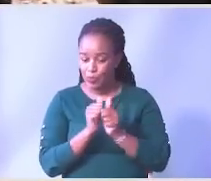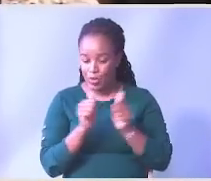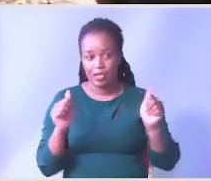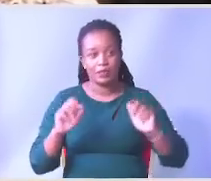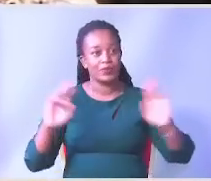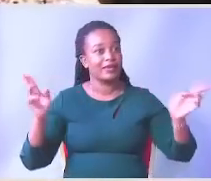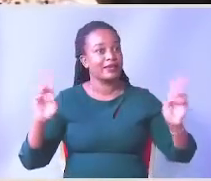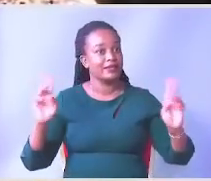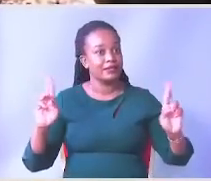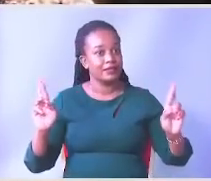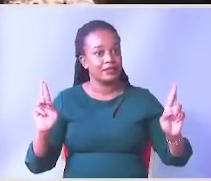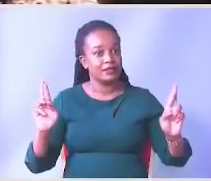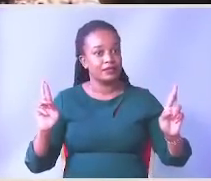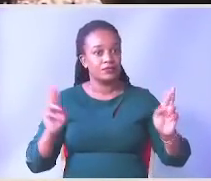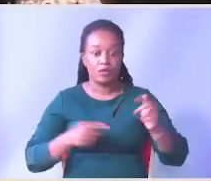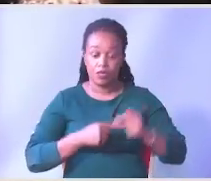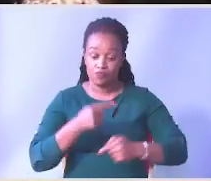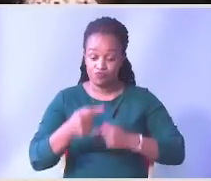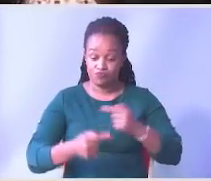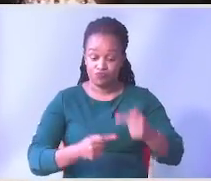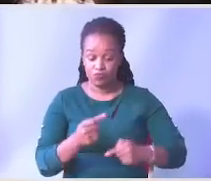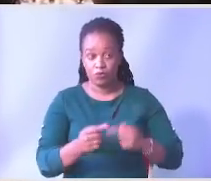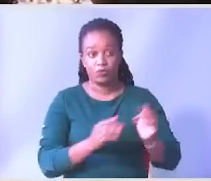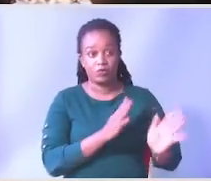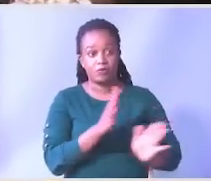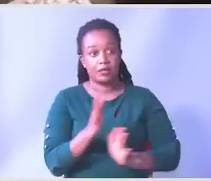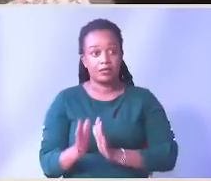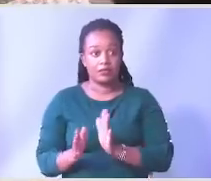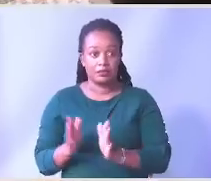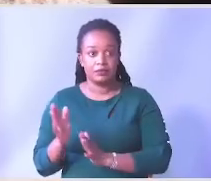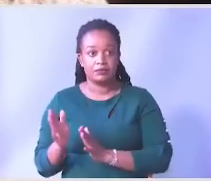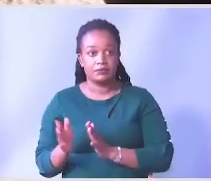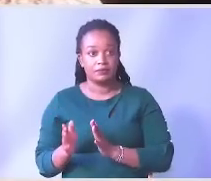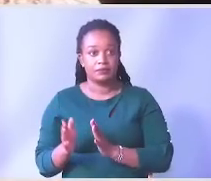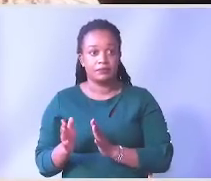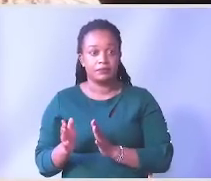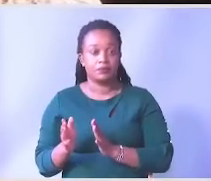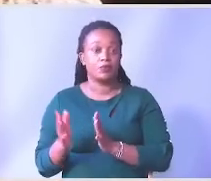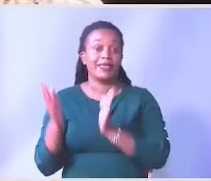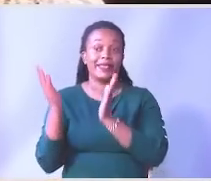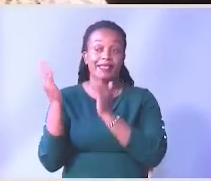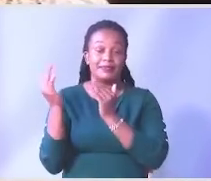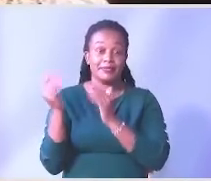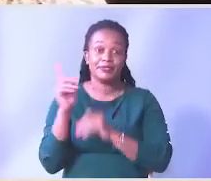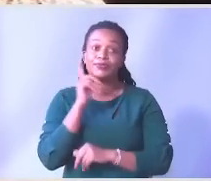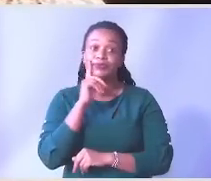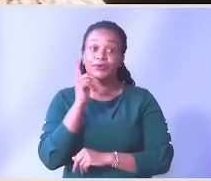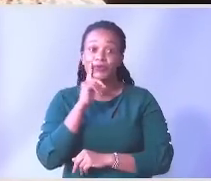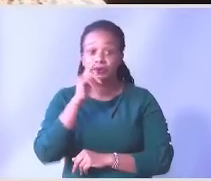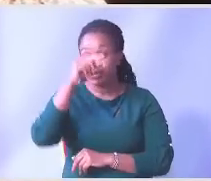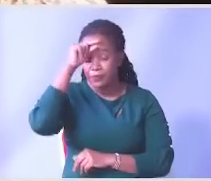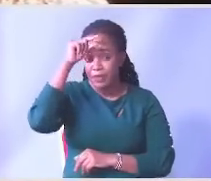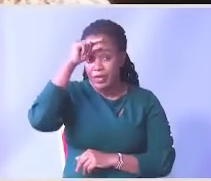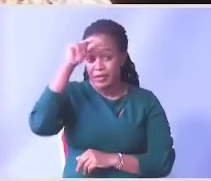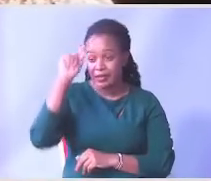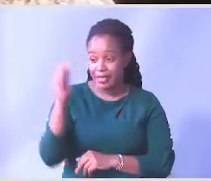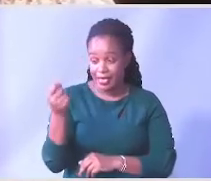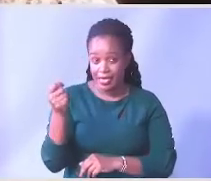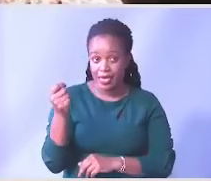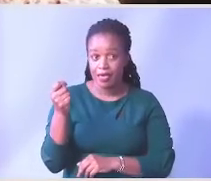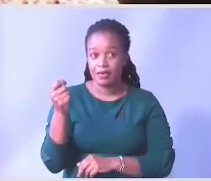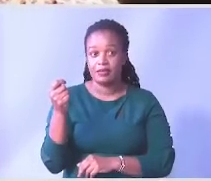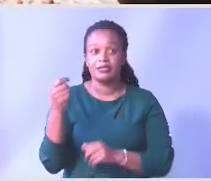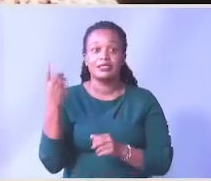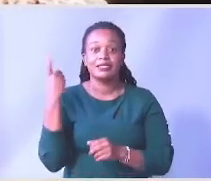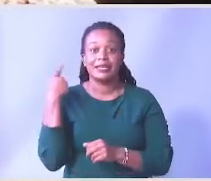Bila mnavyoona tunaendelea na mipango. Sakati iko tayari, tunatarajia kesho serikali yote ya Kenya, ya tarehe